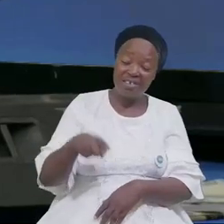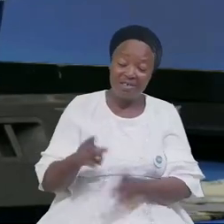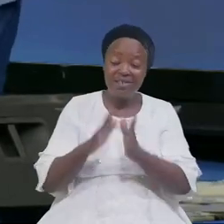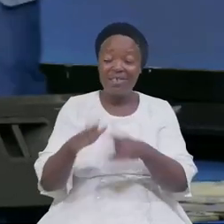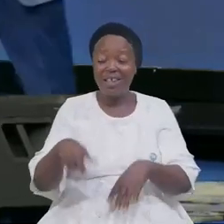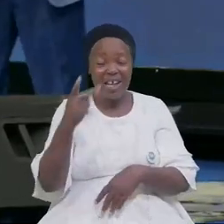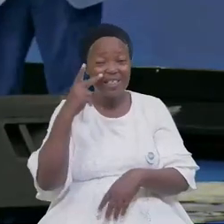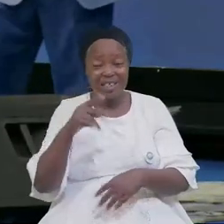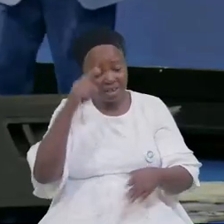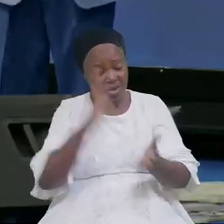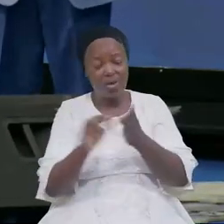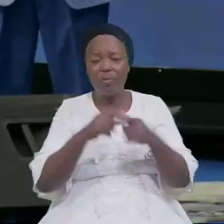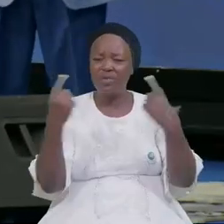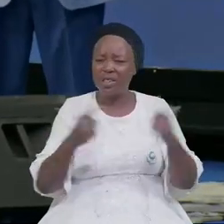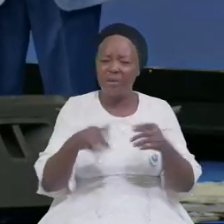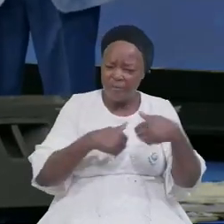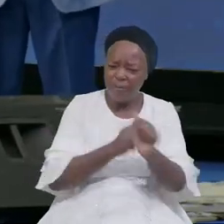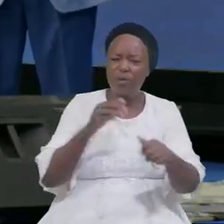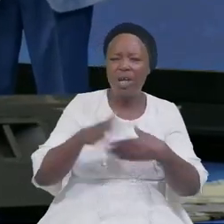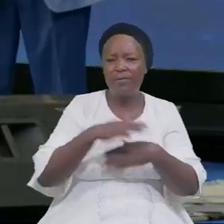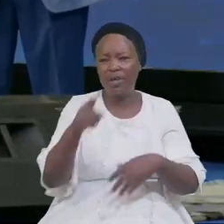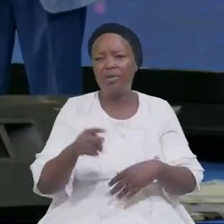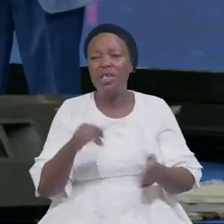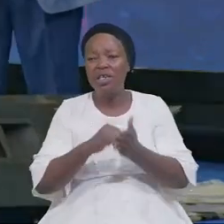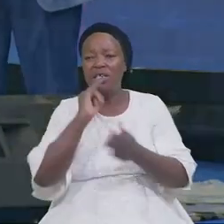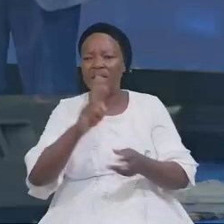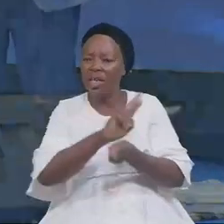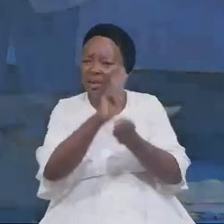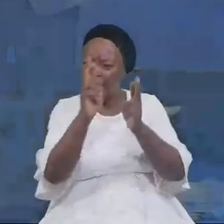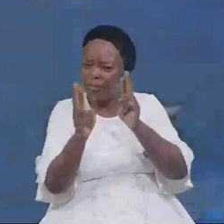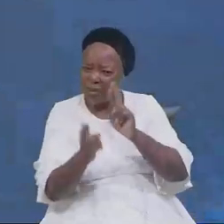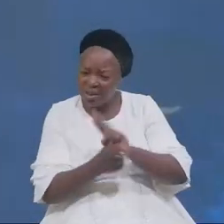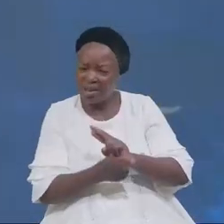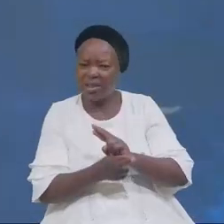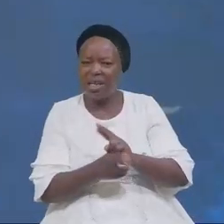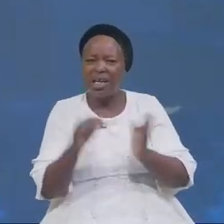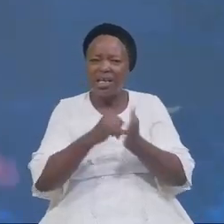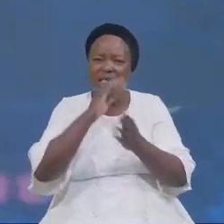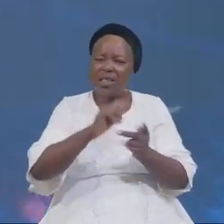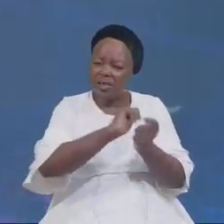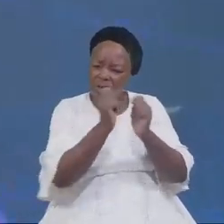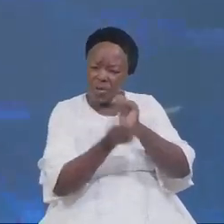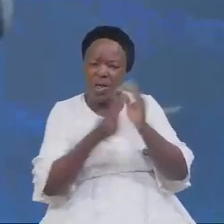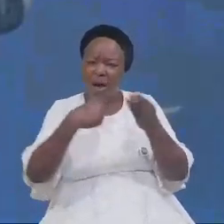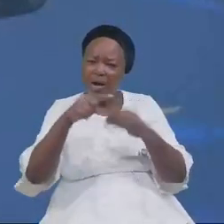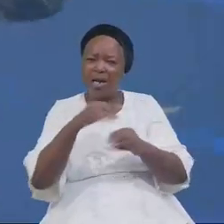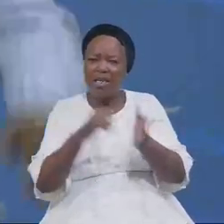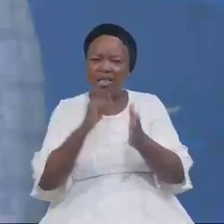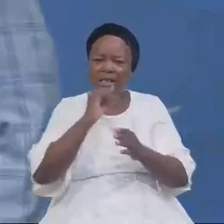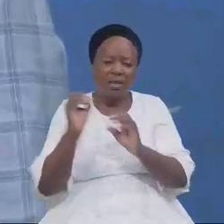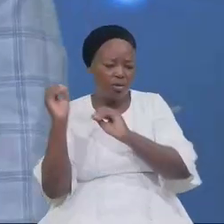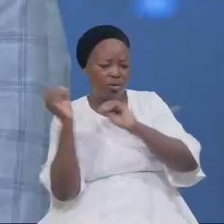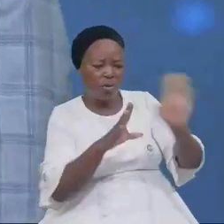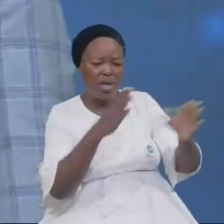de dépravation, de péché qui t'accompagne. C'est la repentance. C'est le fait de faire demi-tour